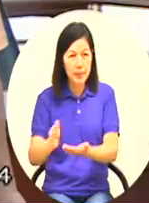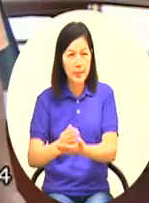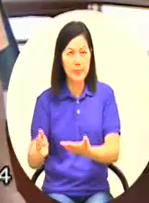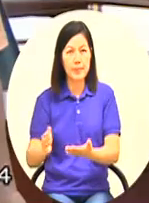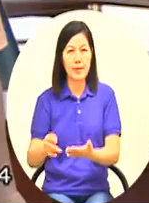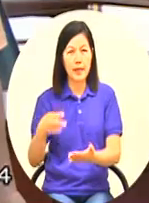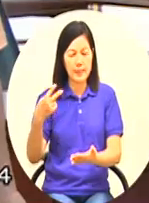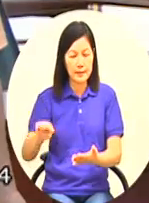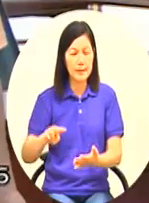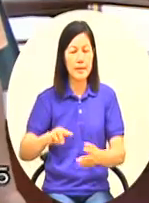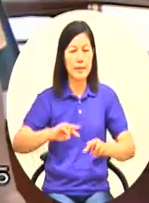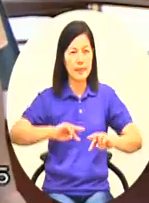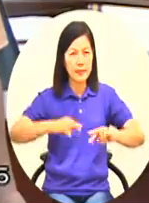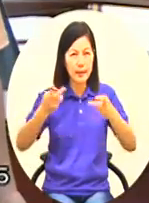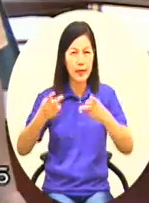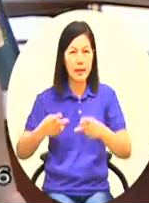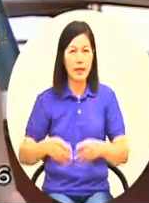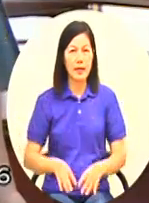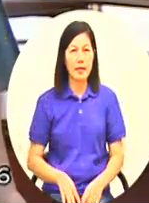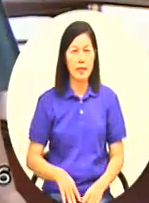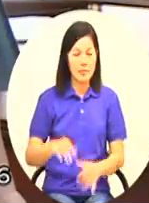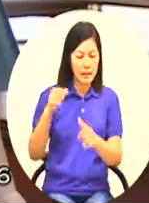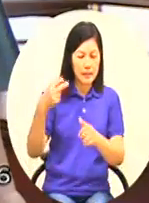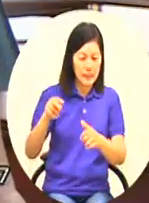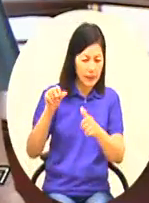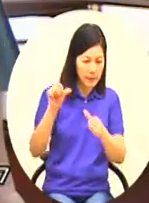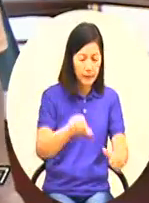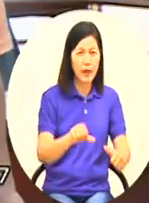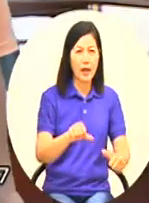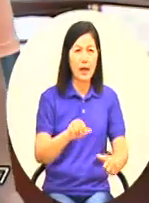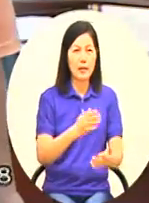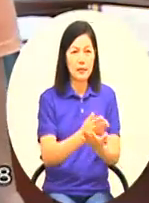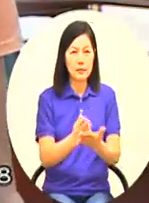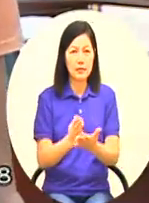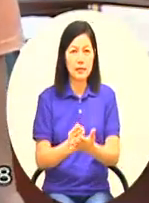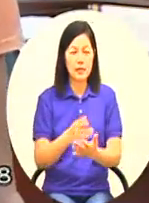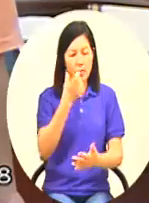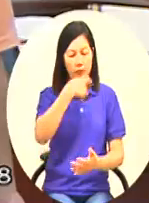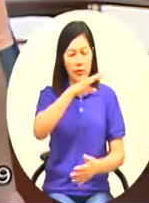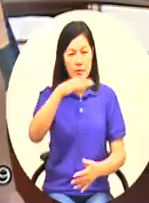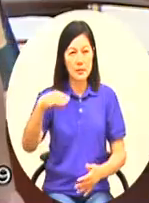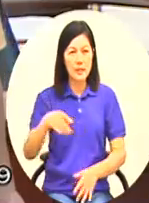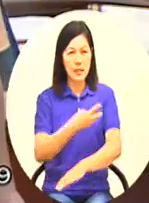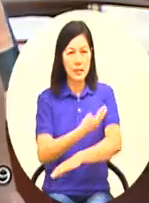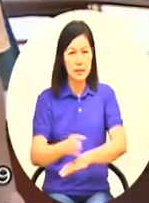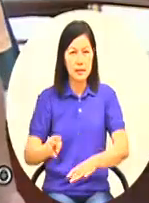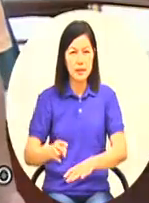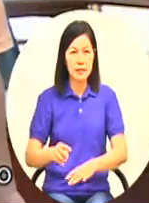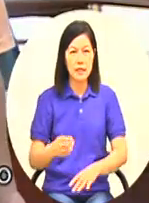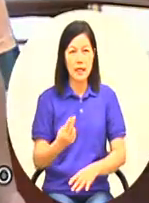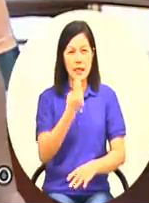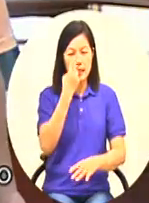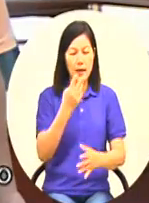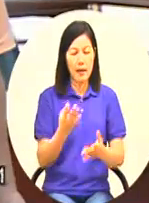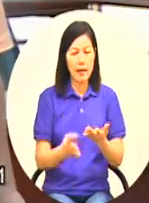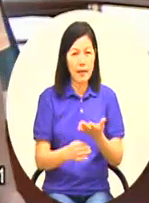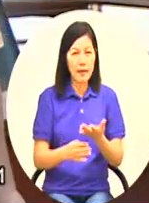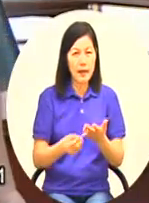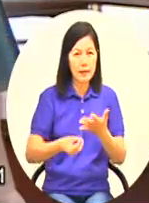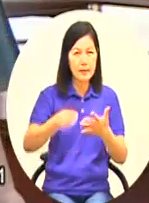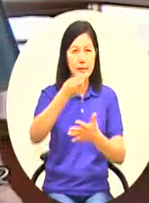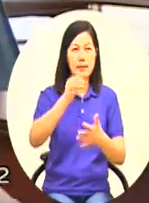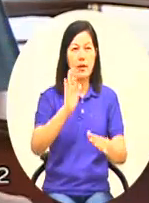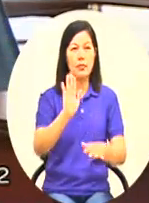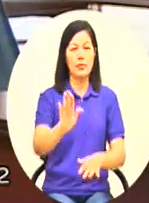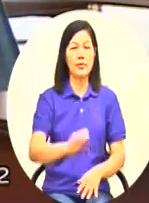去改善咧，对不对？再处罚。啊，这个经济啊咧，哦，咱的洪山鸡也含氧量开提升嘛，哦，是不是呢？